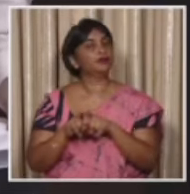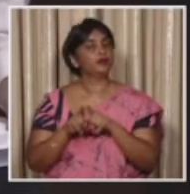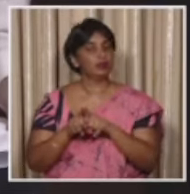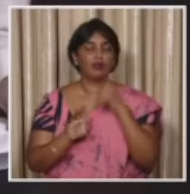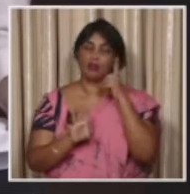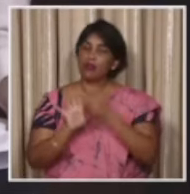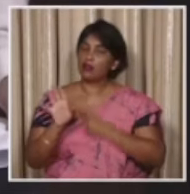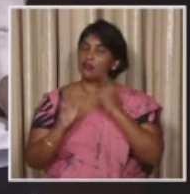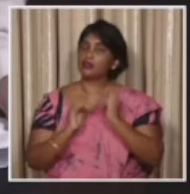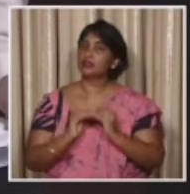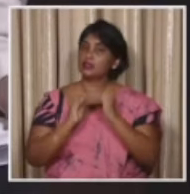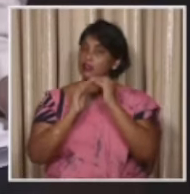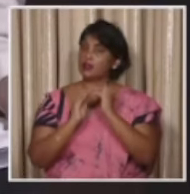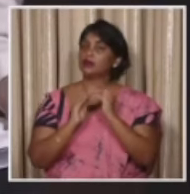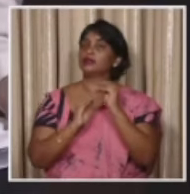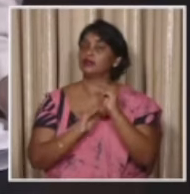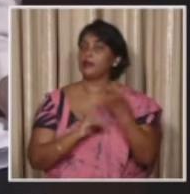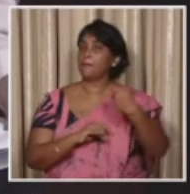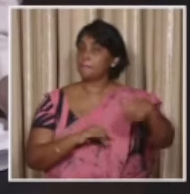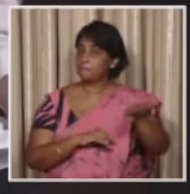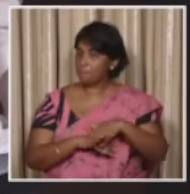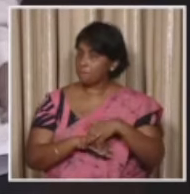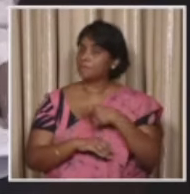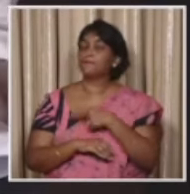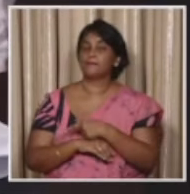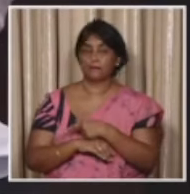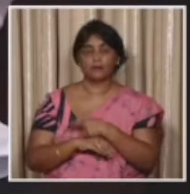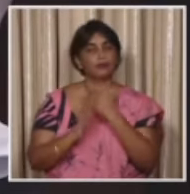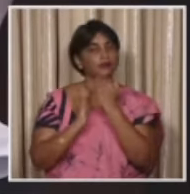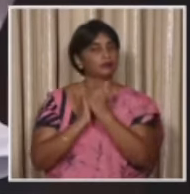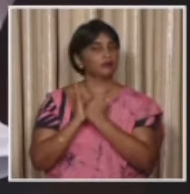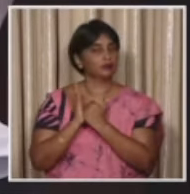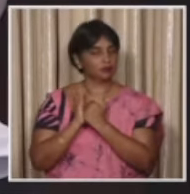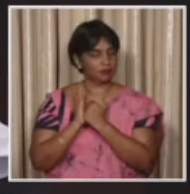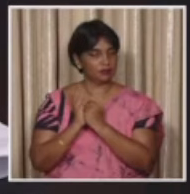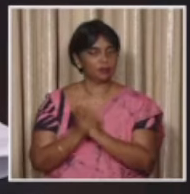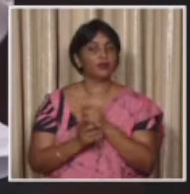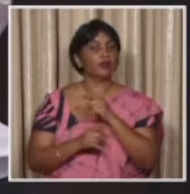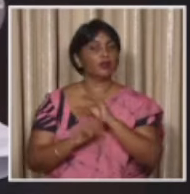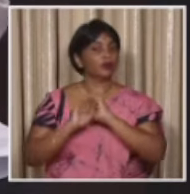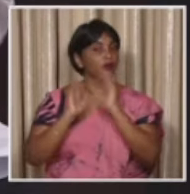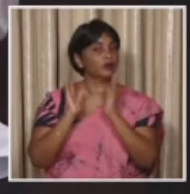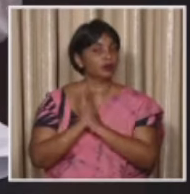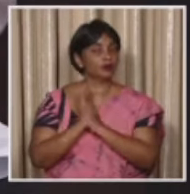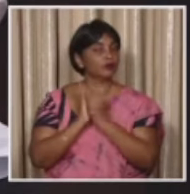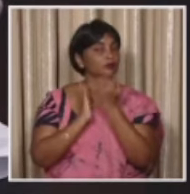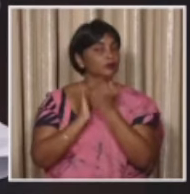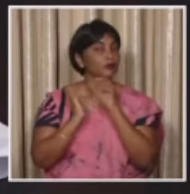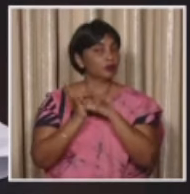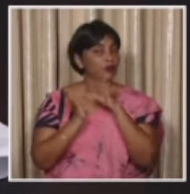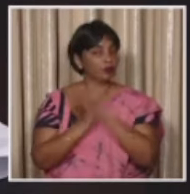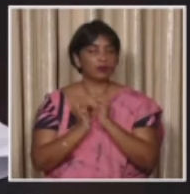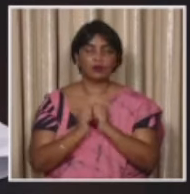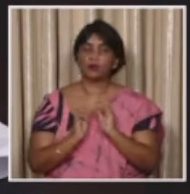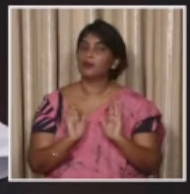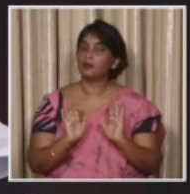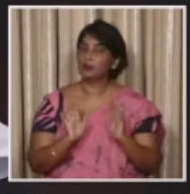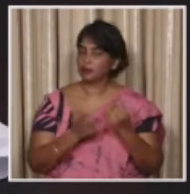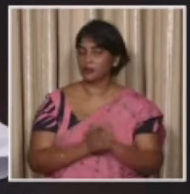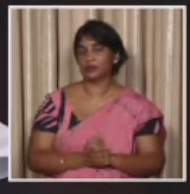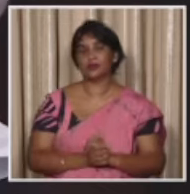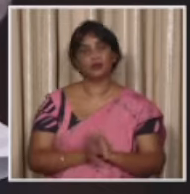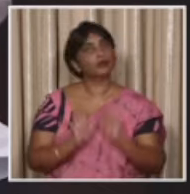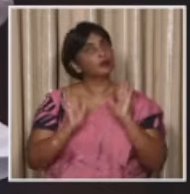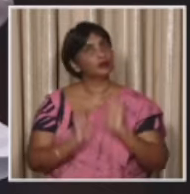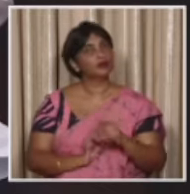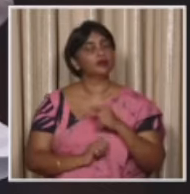කොන්දේසි සම්පූර්ණ කිරීමෙන් පසුව තමයි මේ අපොයින්ටඩ් ඩේට් එක ක්‍රියාත්මක වෙන්නේ.